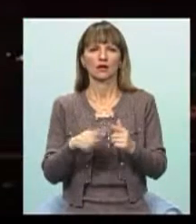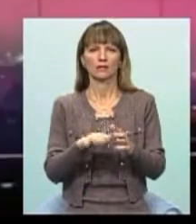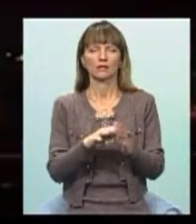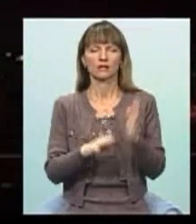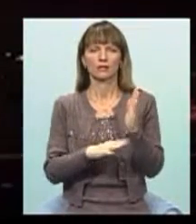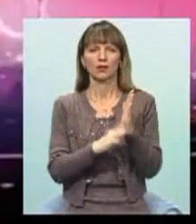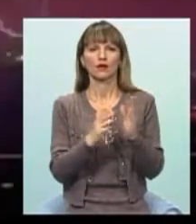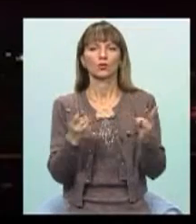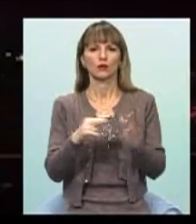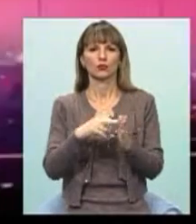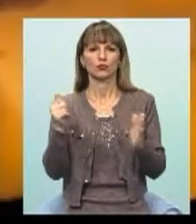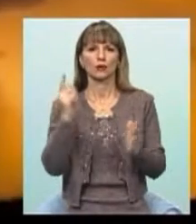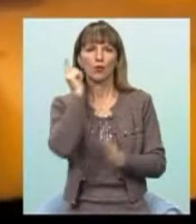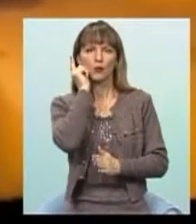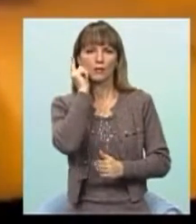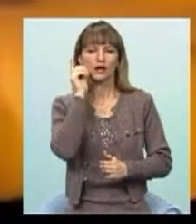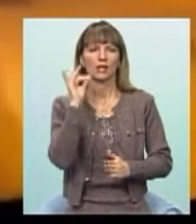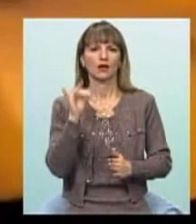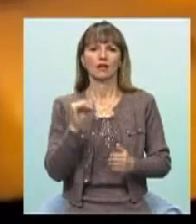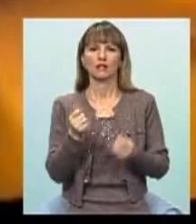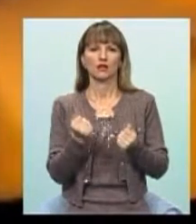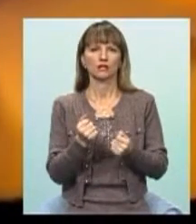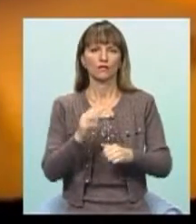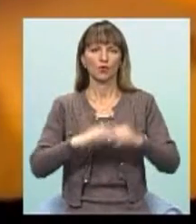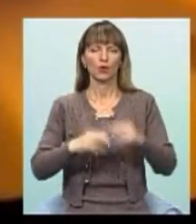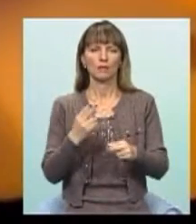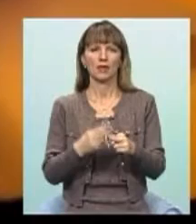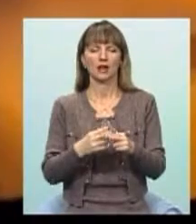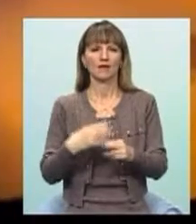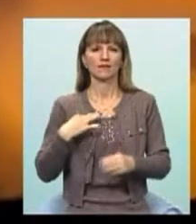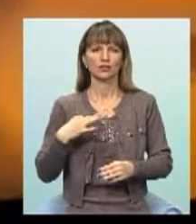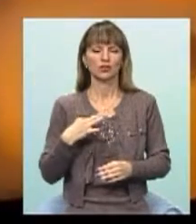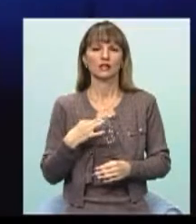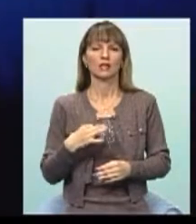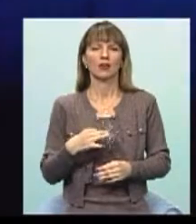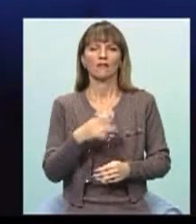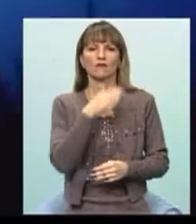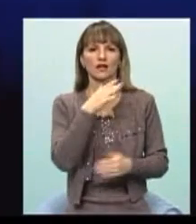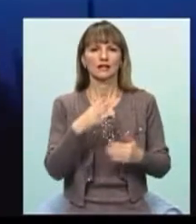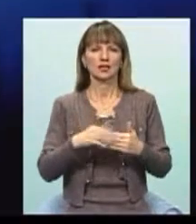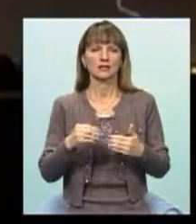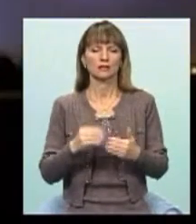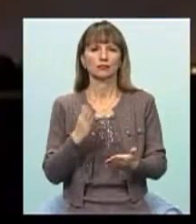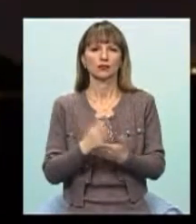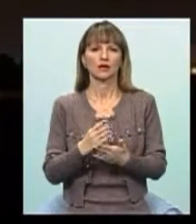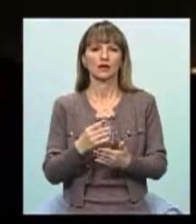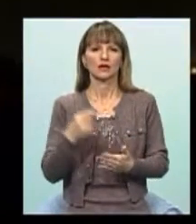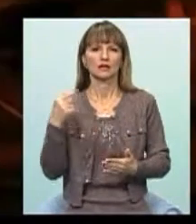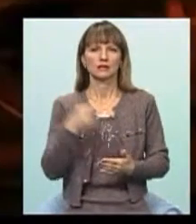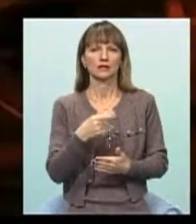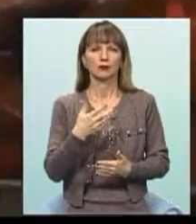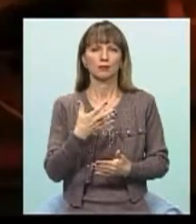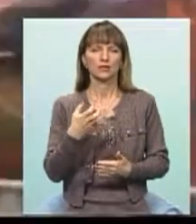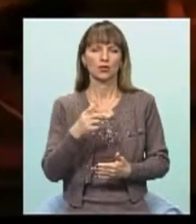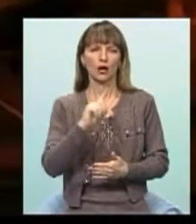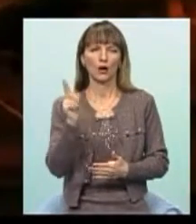Повністю вимикайте мобільні гаджети та не тримайте в руках металевих речей. Одночасно на землі діє близько 1500 гроз.